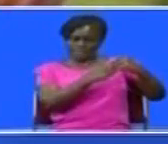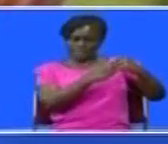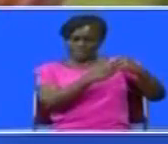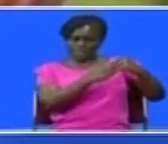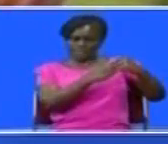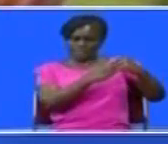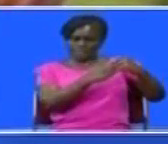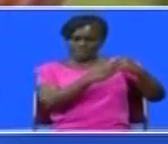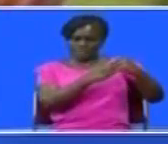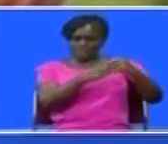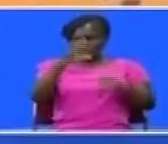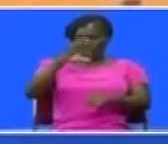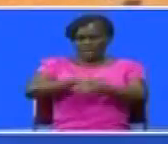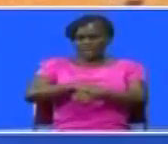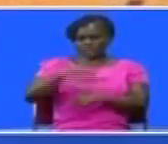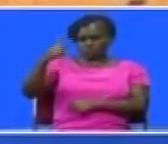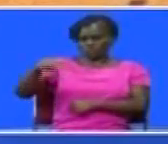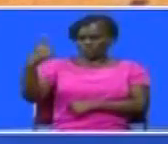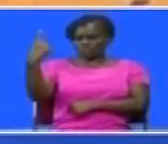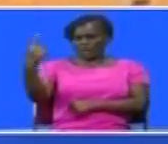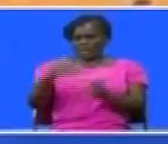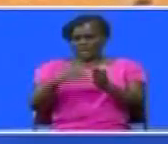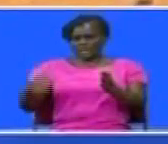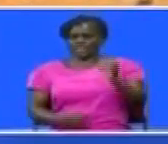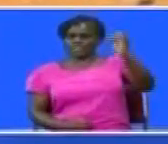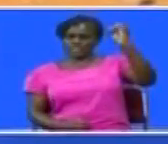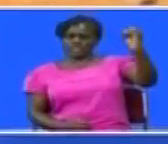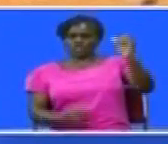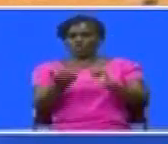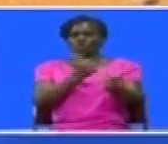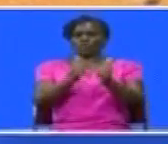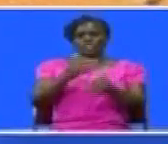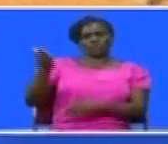dunia ilitoa ushindi wa bao 1-0 katika mchuano wa kwanza.